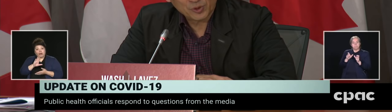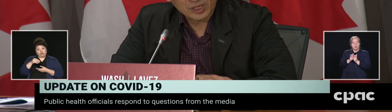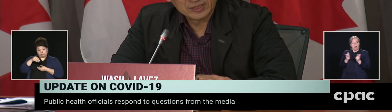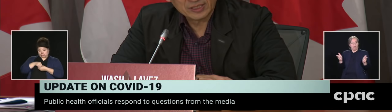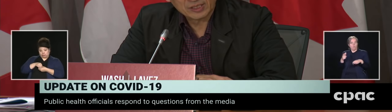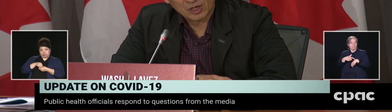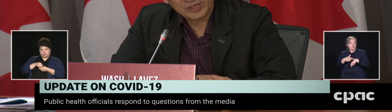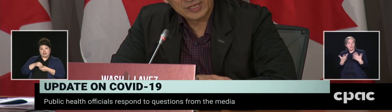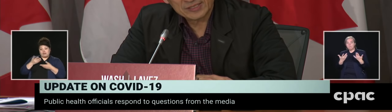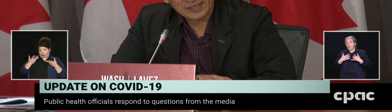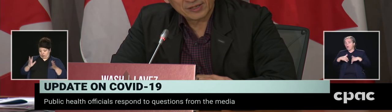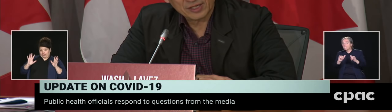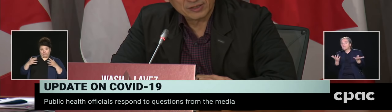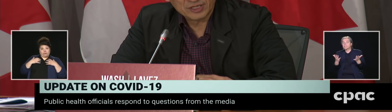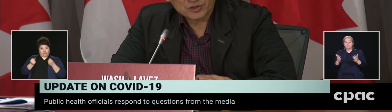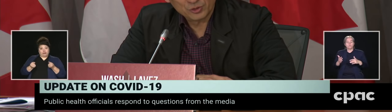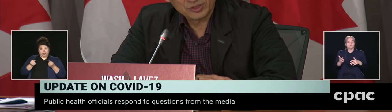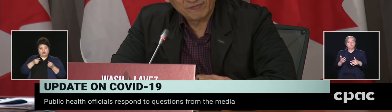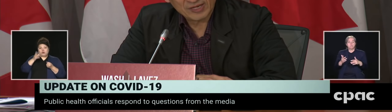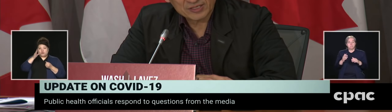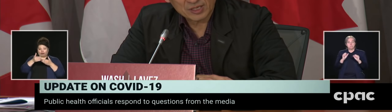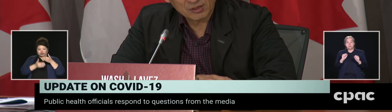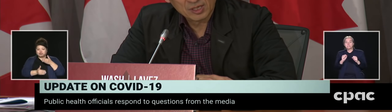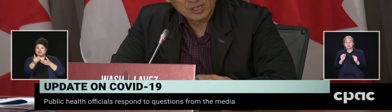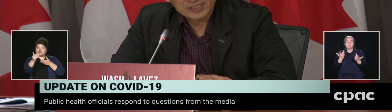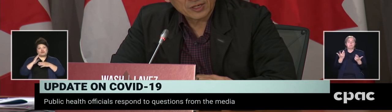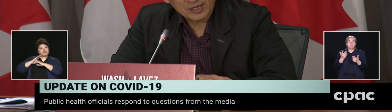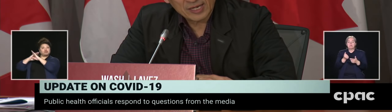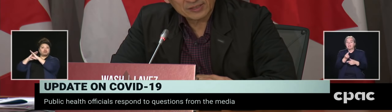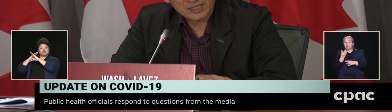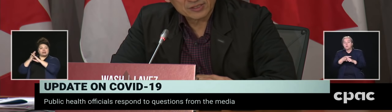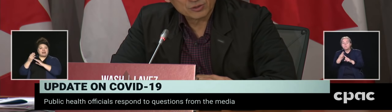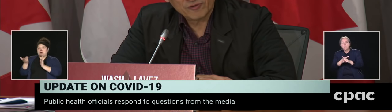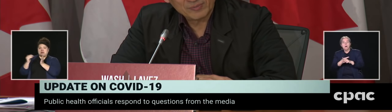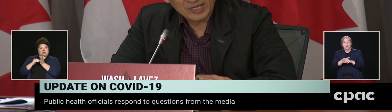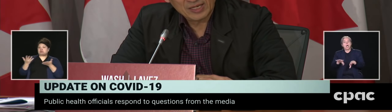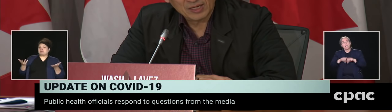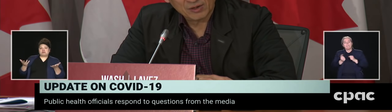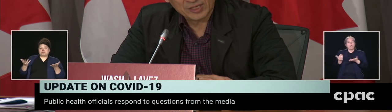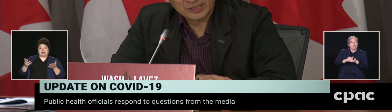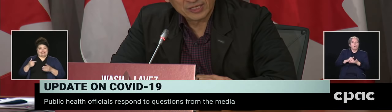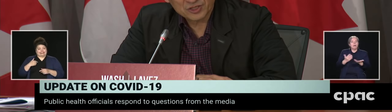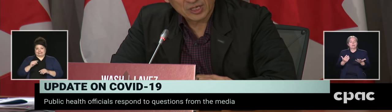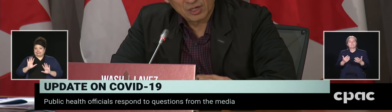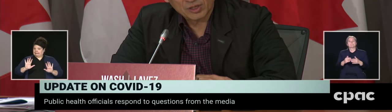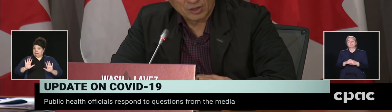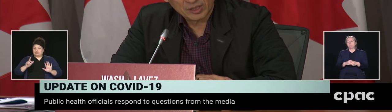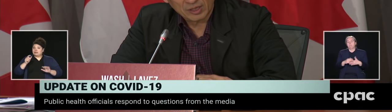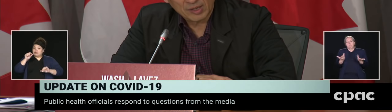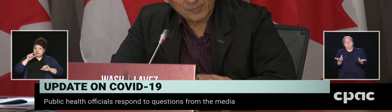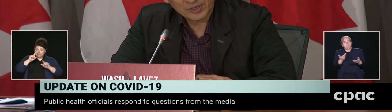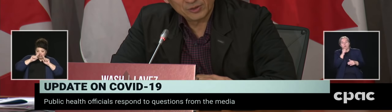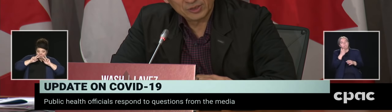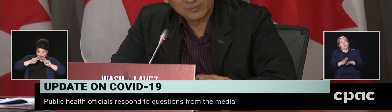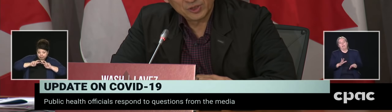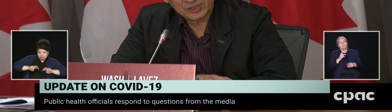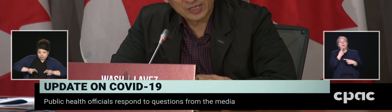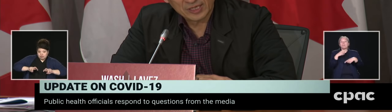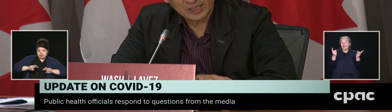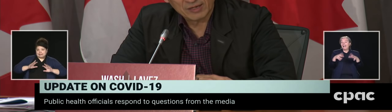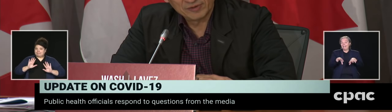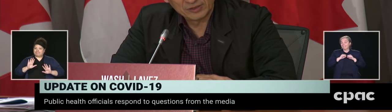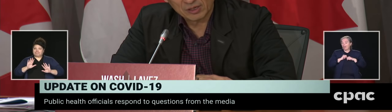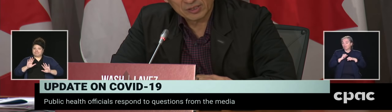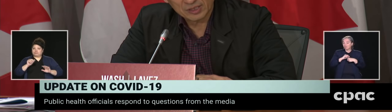prêt pour dire que, OK, si quelqu'un a déjà eu une infection, c'est correct, tout va bien, on a après une